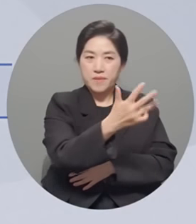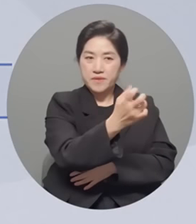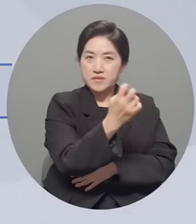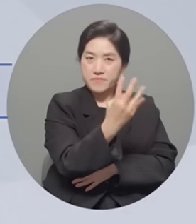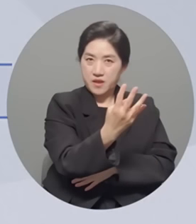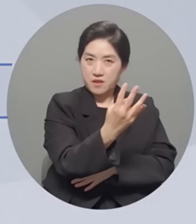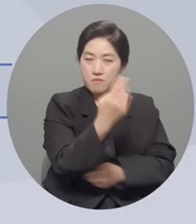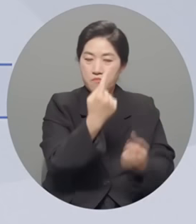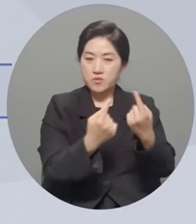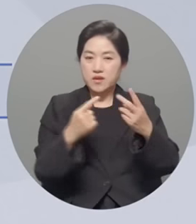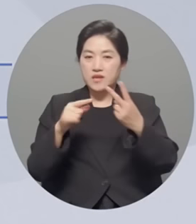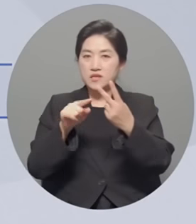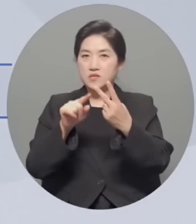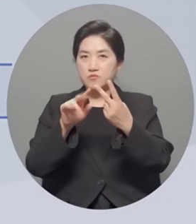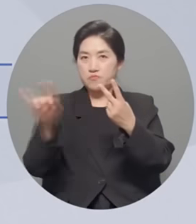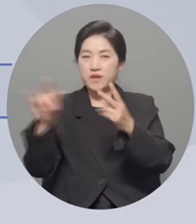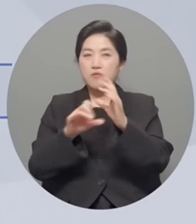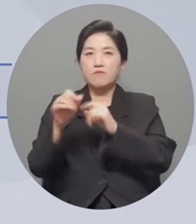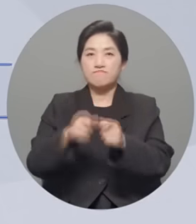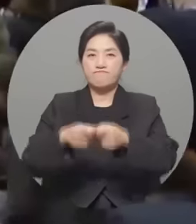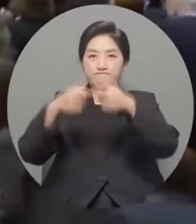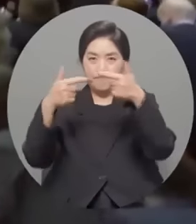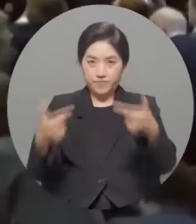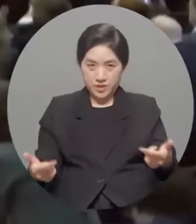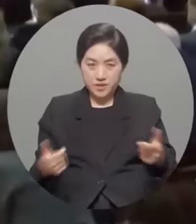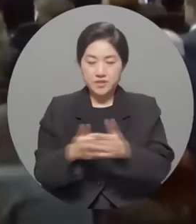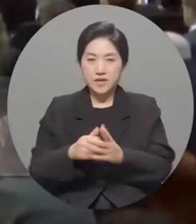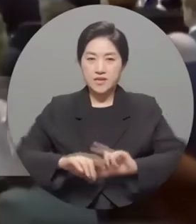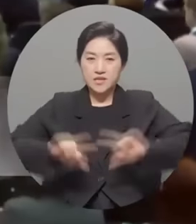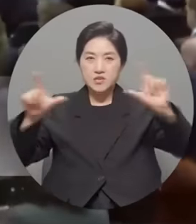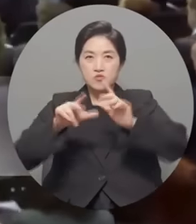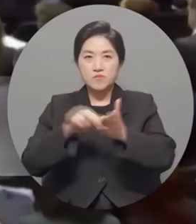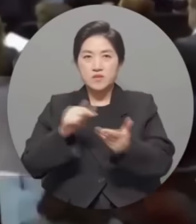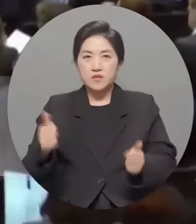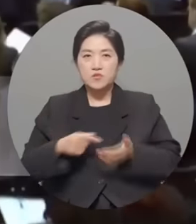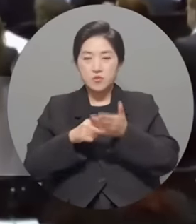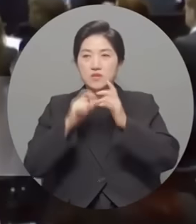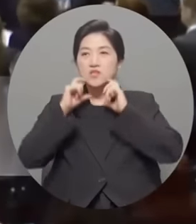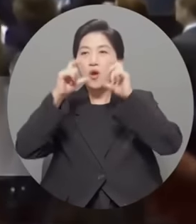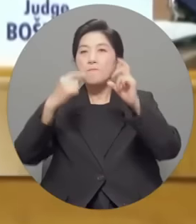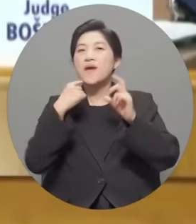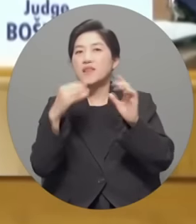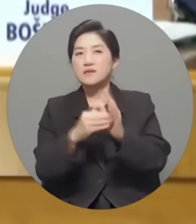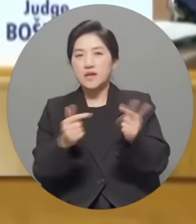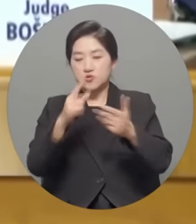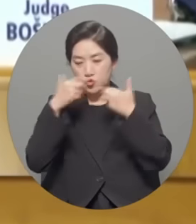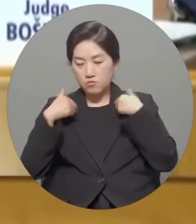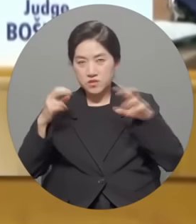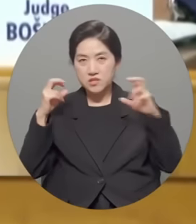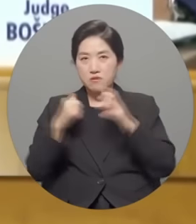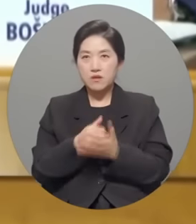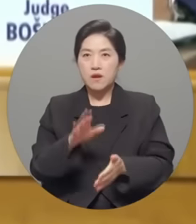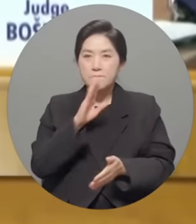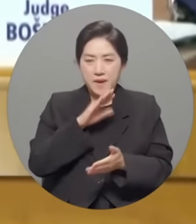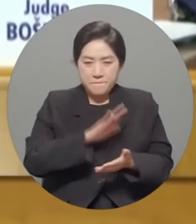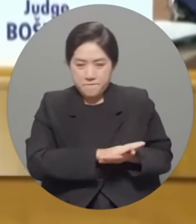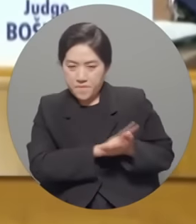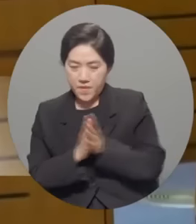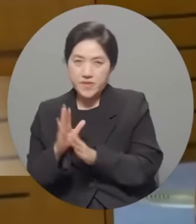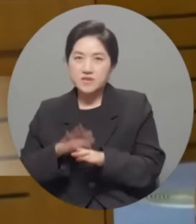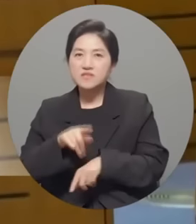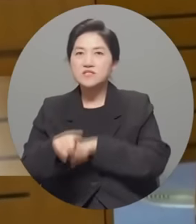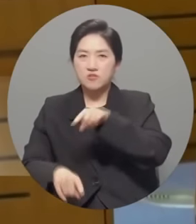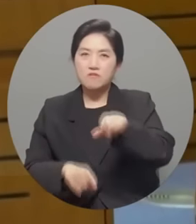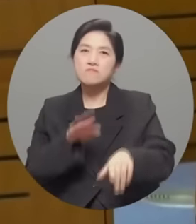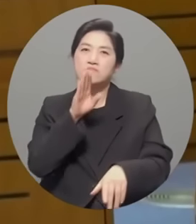2017년 884건보다 2배 이상 늘었습니다. 이런 기후소송들이 선언적 의미를 넘어 정부와 기업의 실질적 변화를 이끌어냈다는